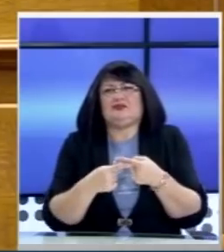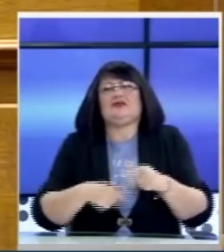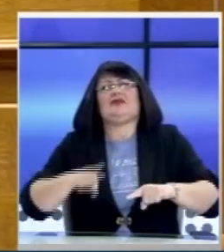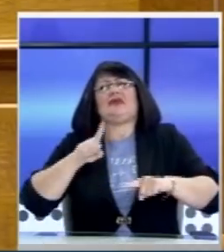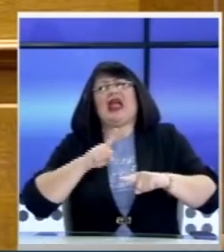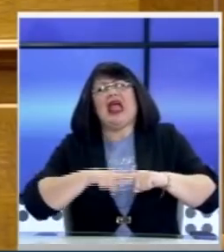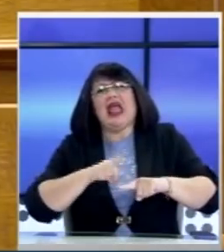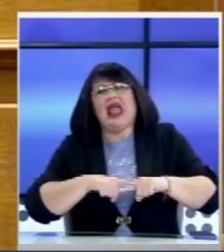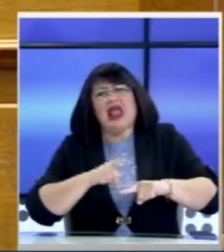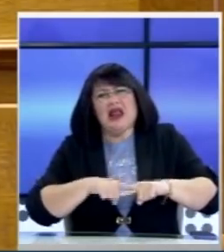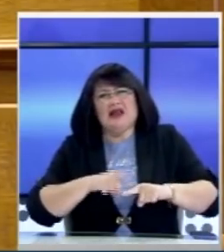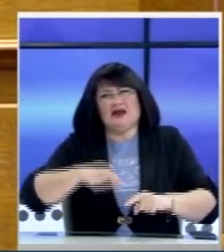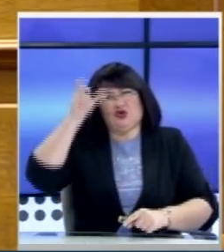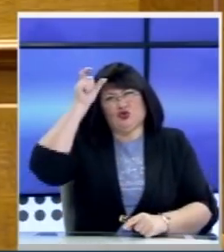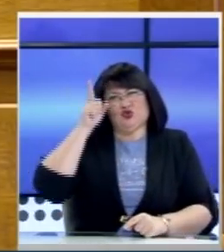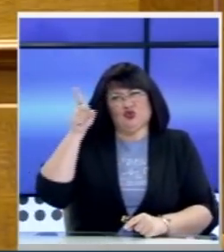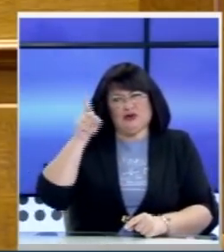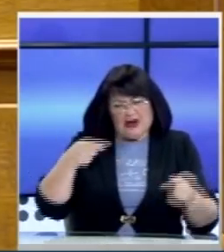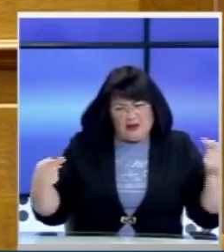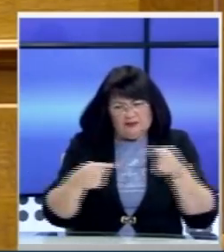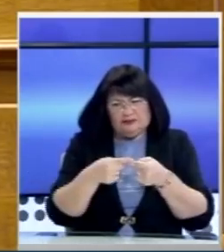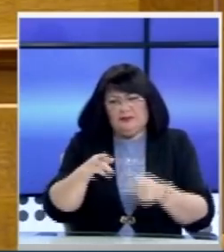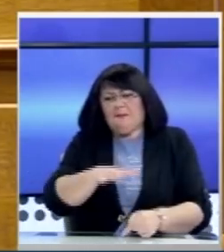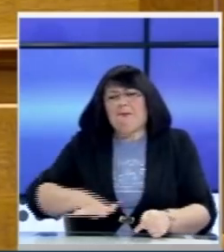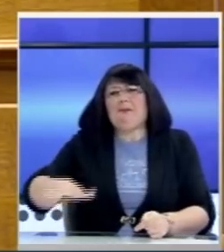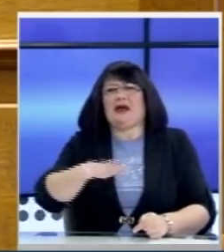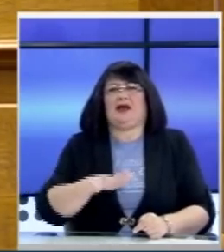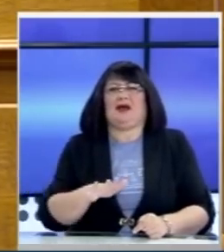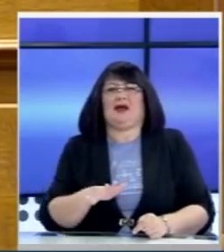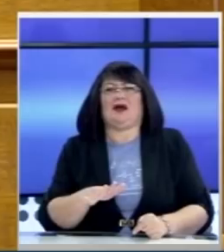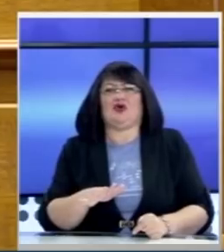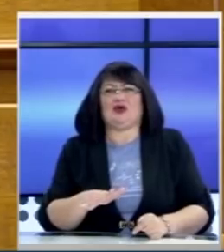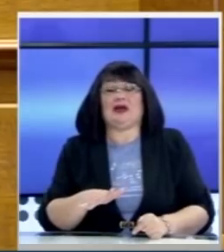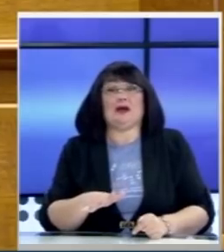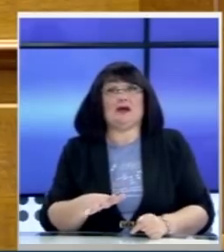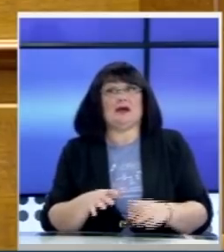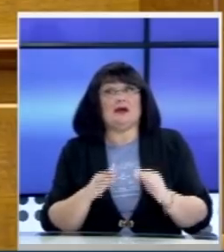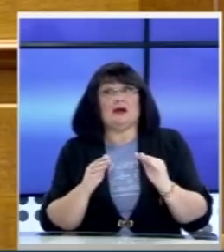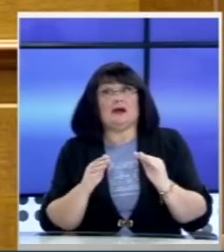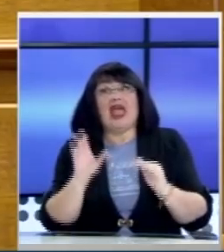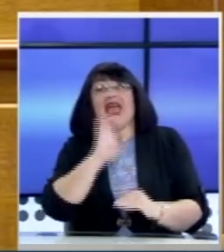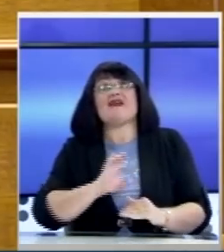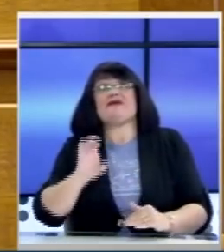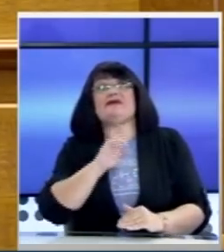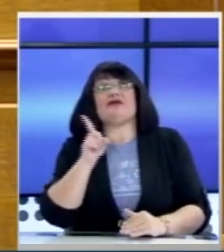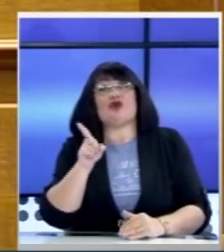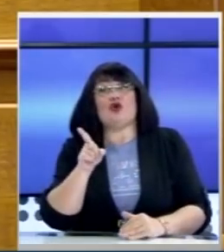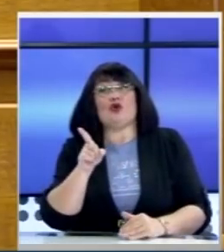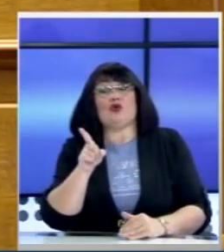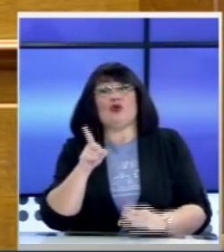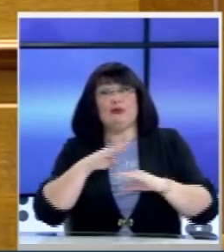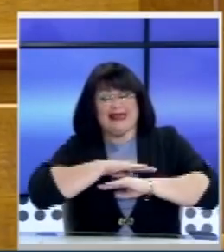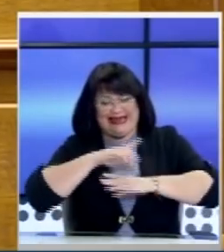αστική τάξη και με άλλες κυβερνήσεις στην περιοχή και με την ομπρέλα των ίδιων Ευρωπαίων και